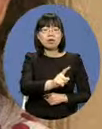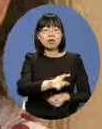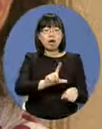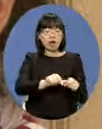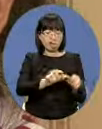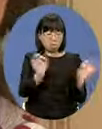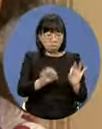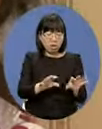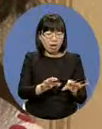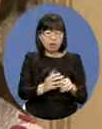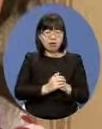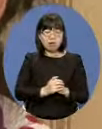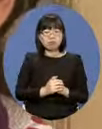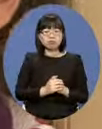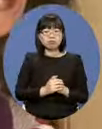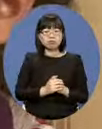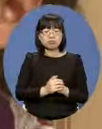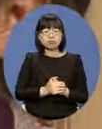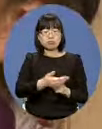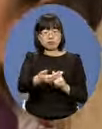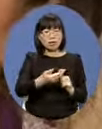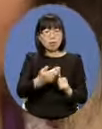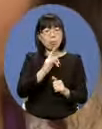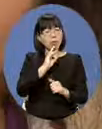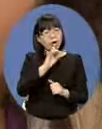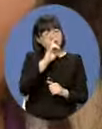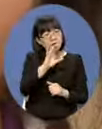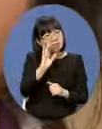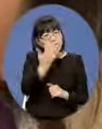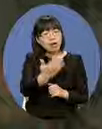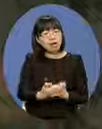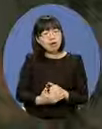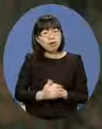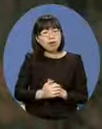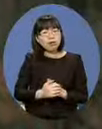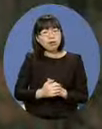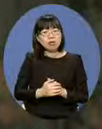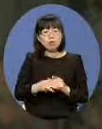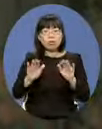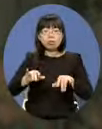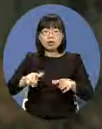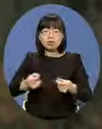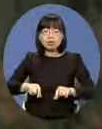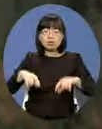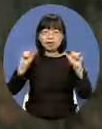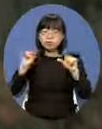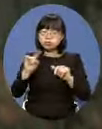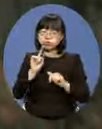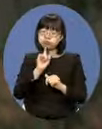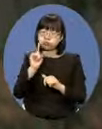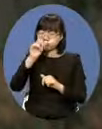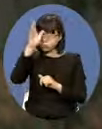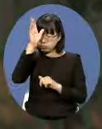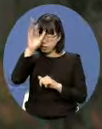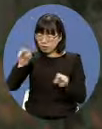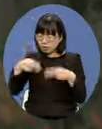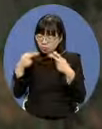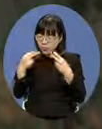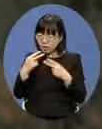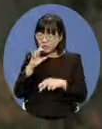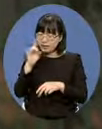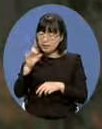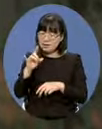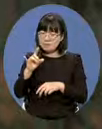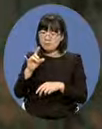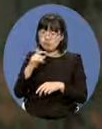얼마나 걸린다고. 안 해주는 게 말이 돼? 오늘 같은 날 무슨 라면이야? 안 돼.